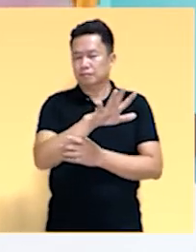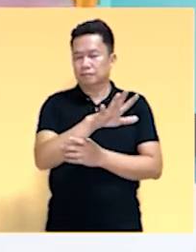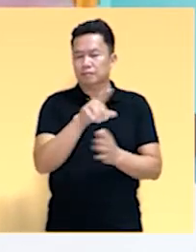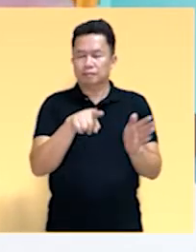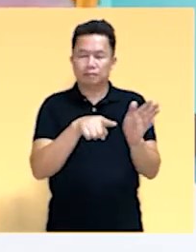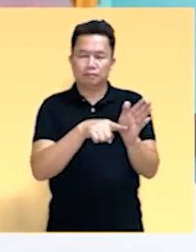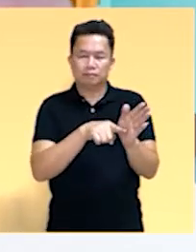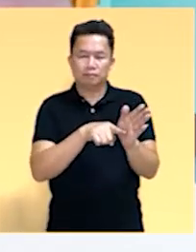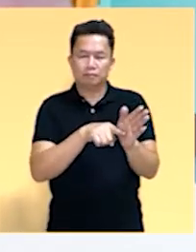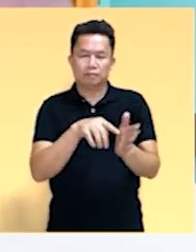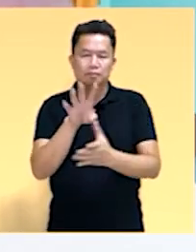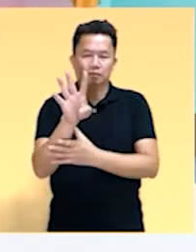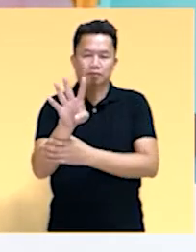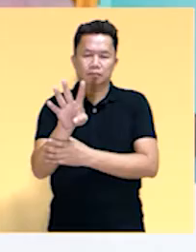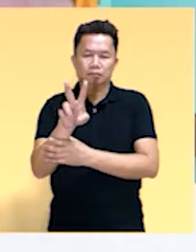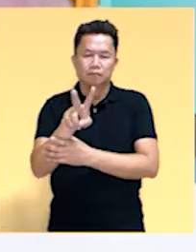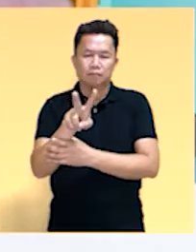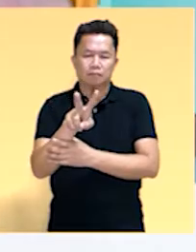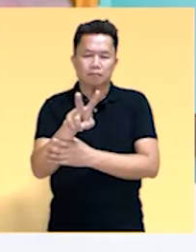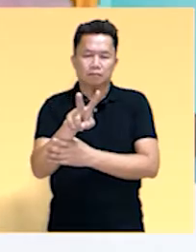6,375 minus